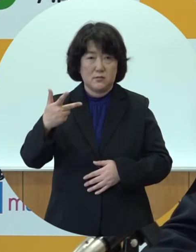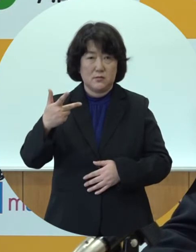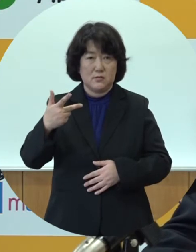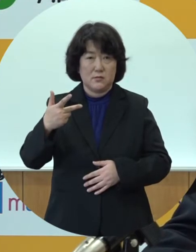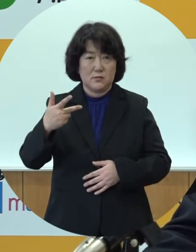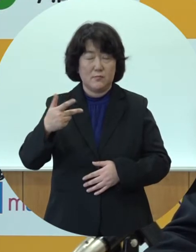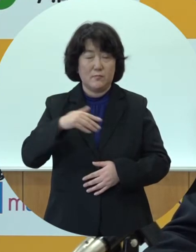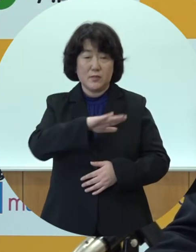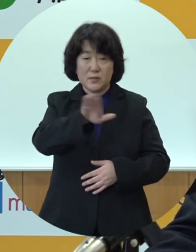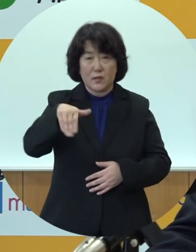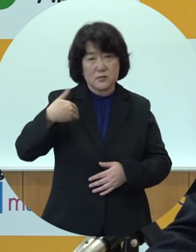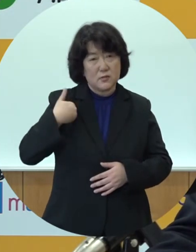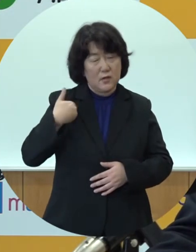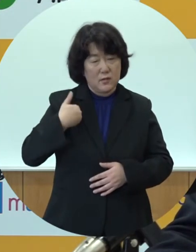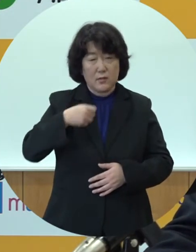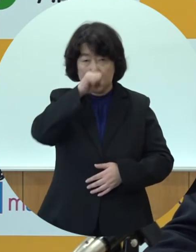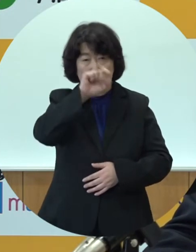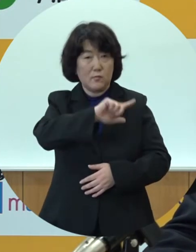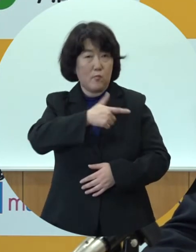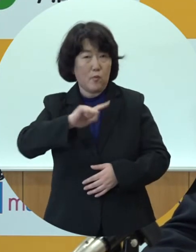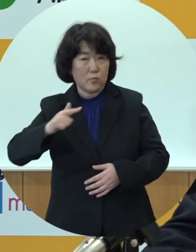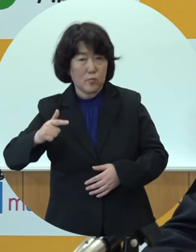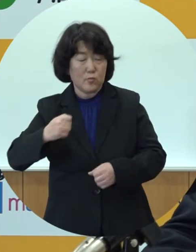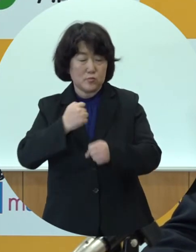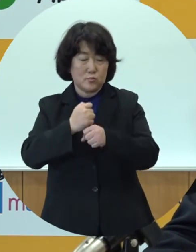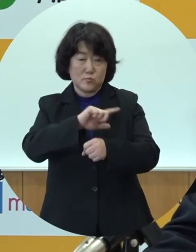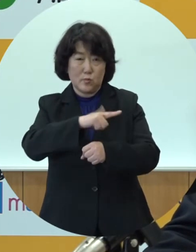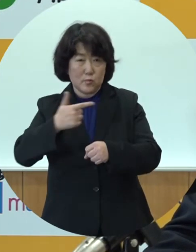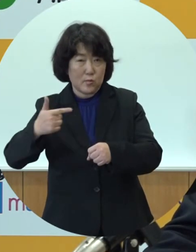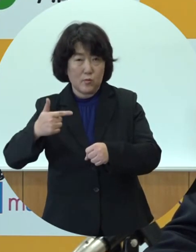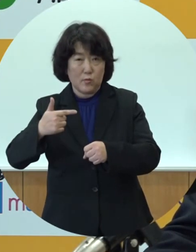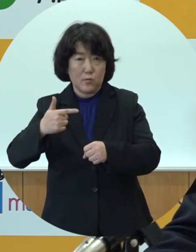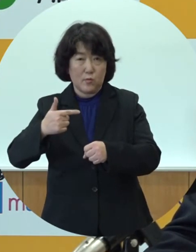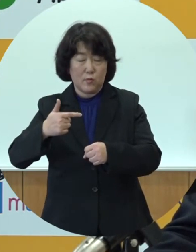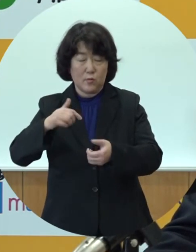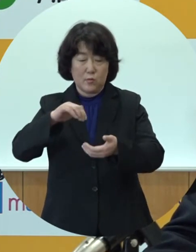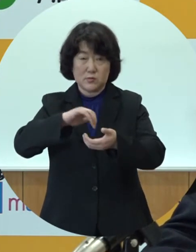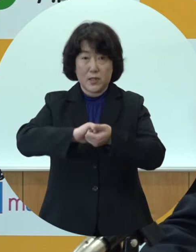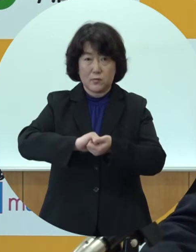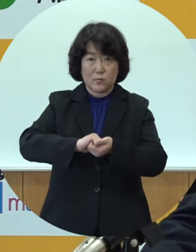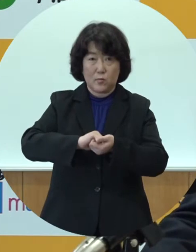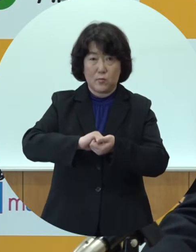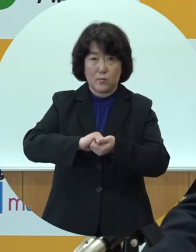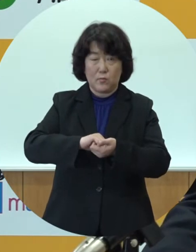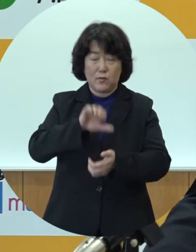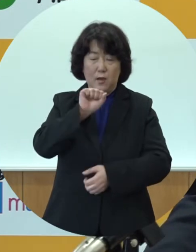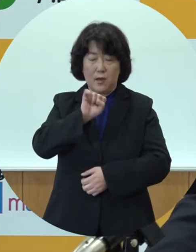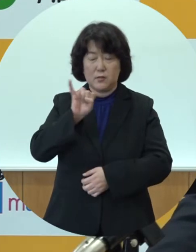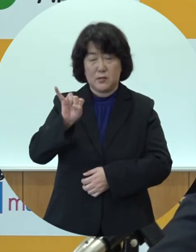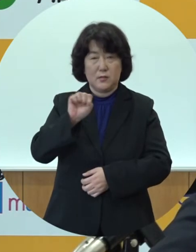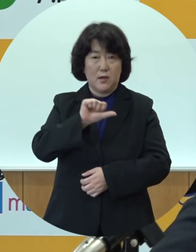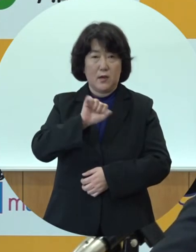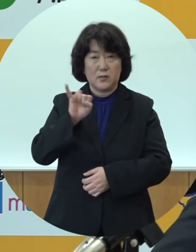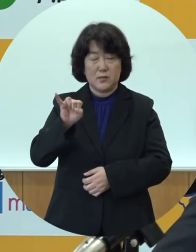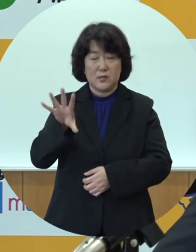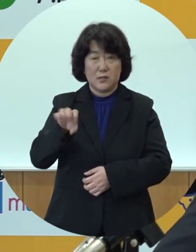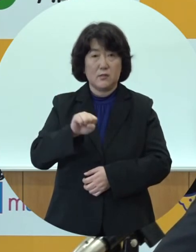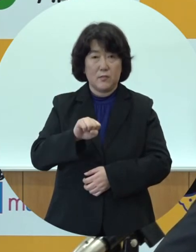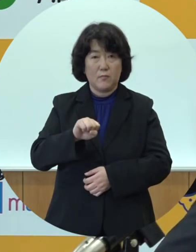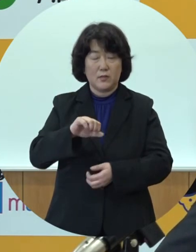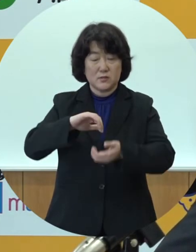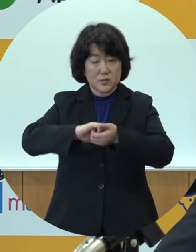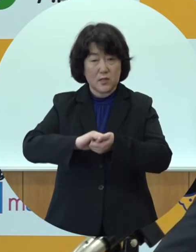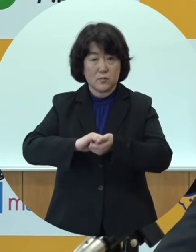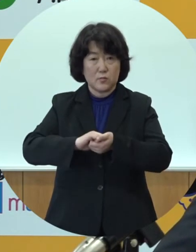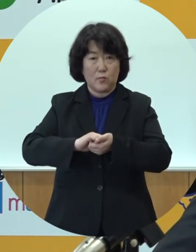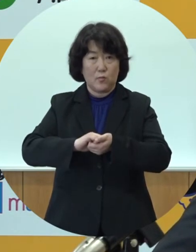知られていない特産品や地場産品等をパッケージといたしました II 今治セット商品が販